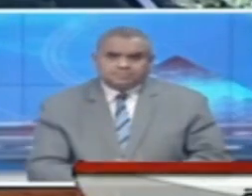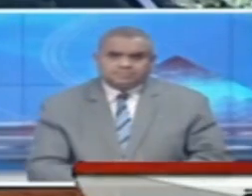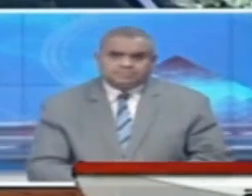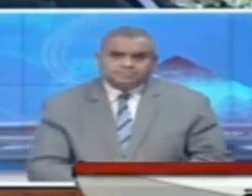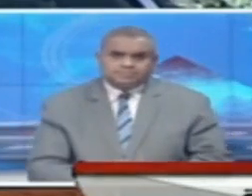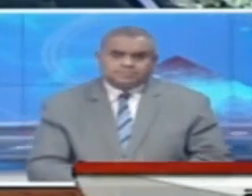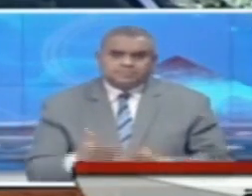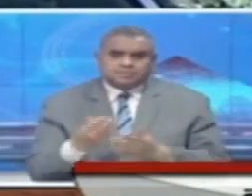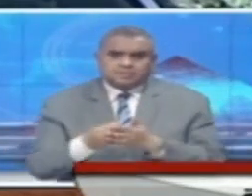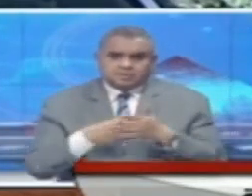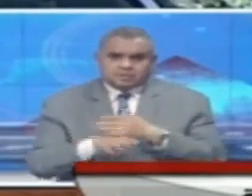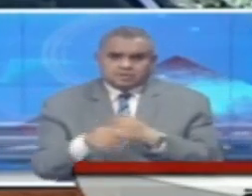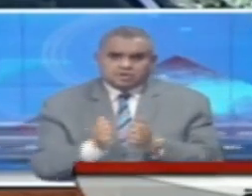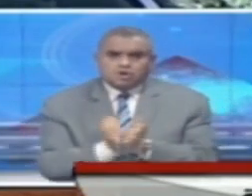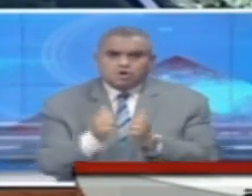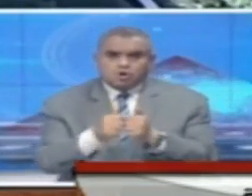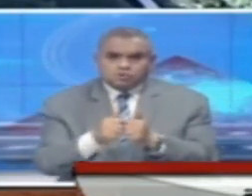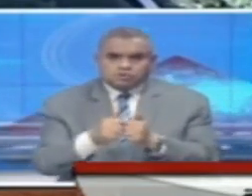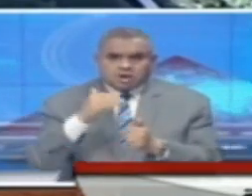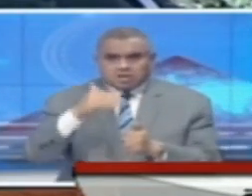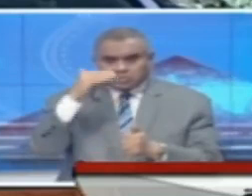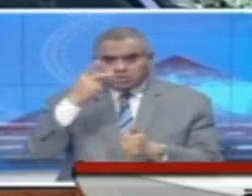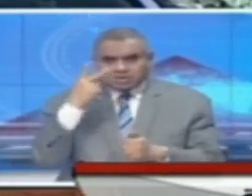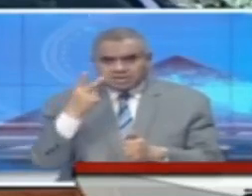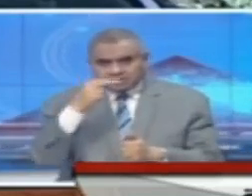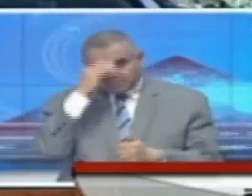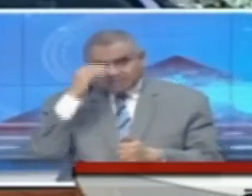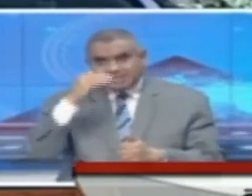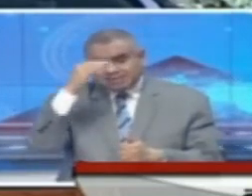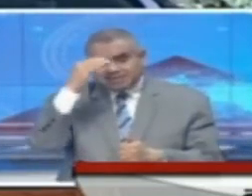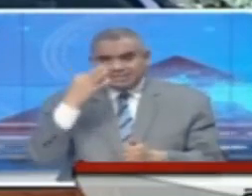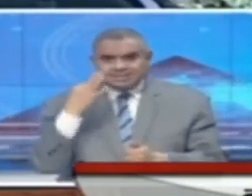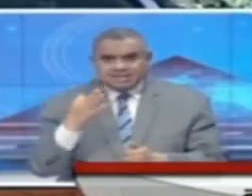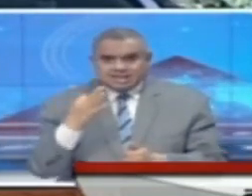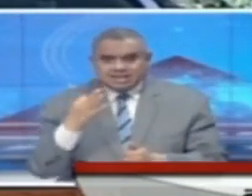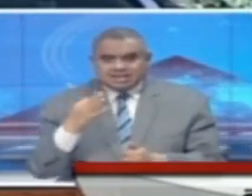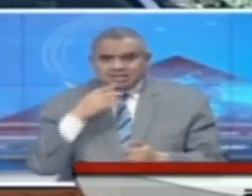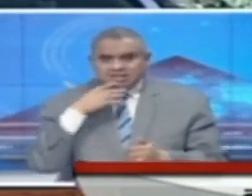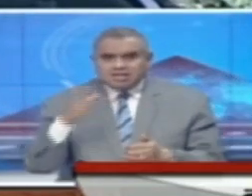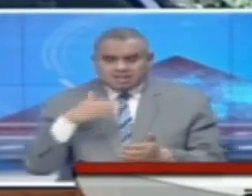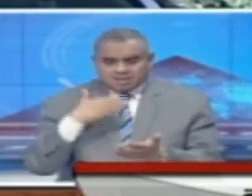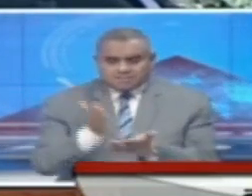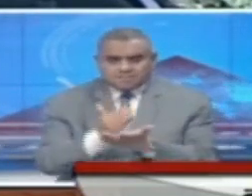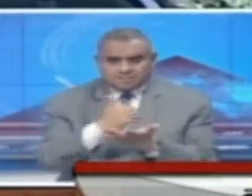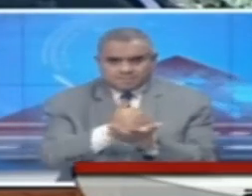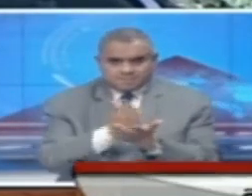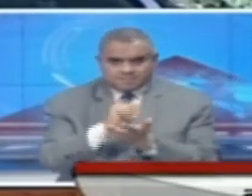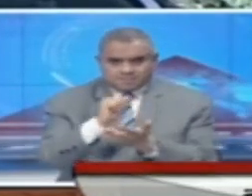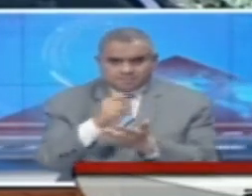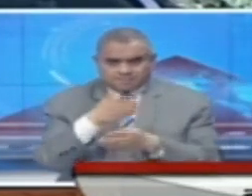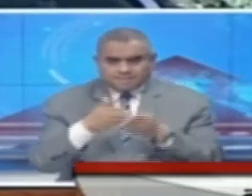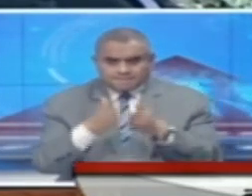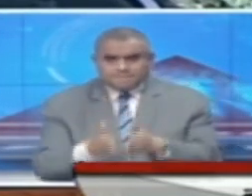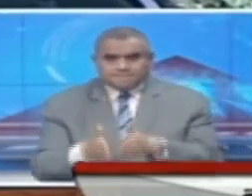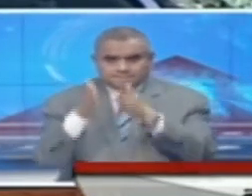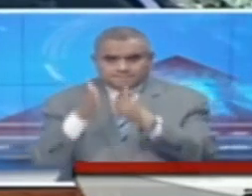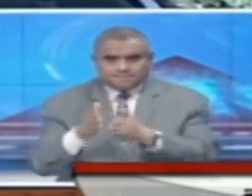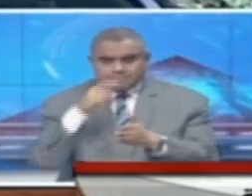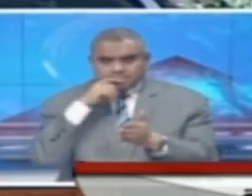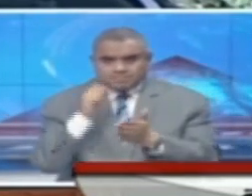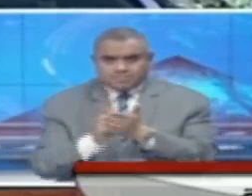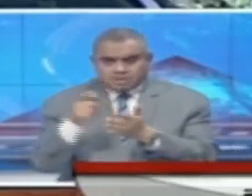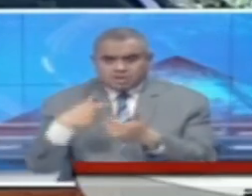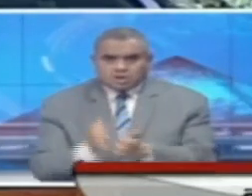وتشيل أسرة هتشيل أسرتين لو دورين. طب لو ثلاثة؟ يبقى المساحة المخصصة لبيت بيشيل